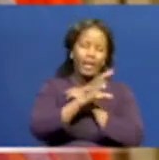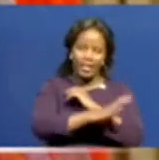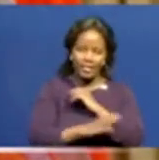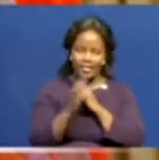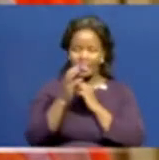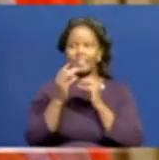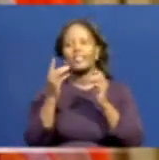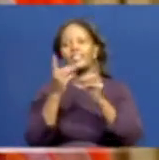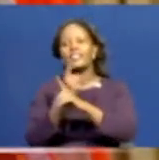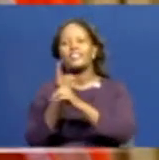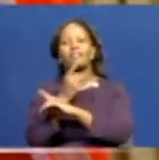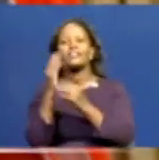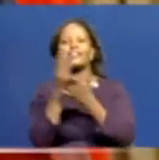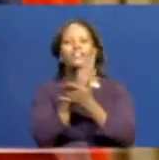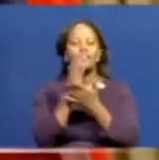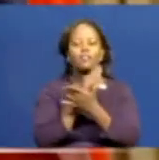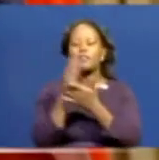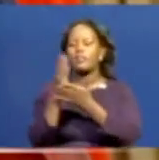in different sectors